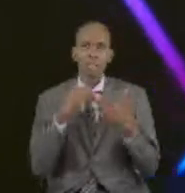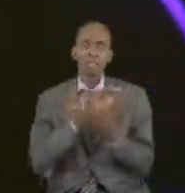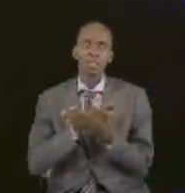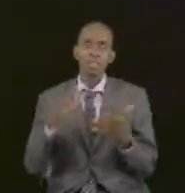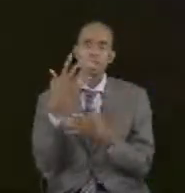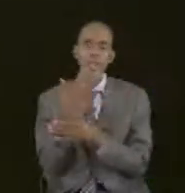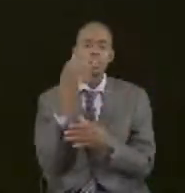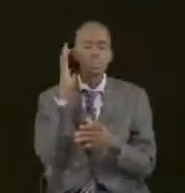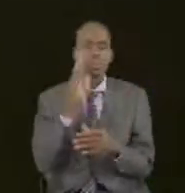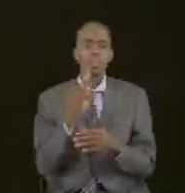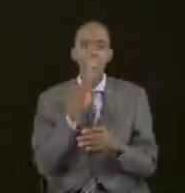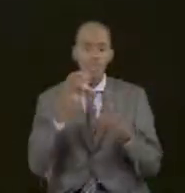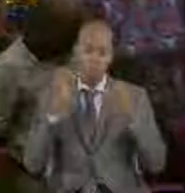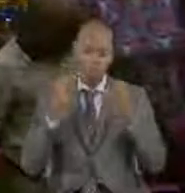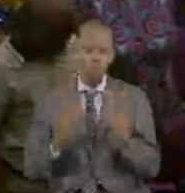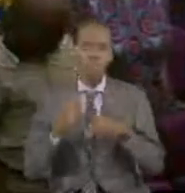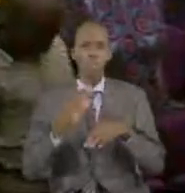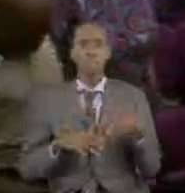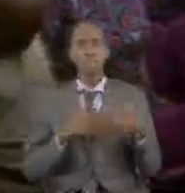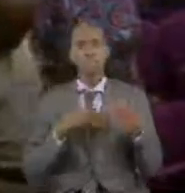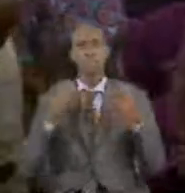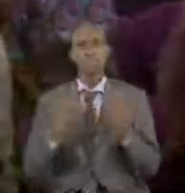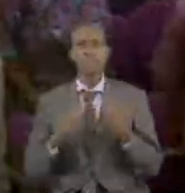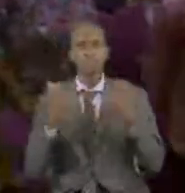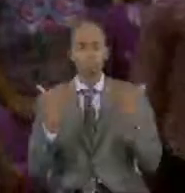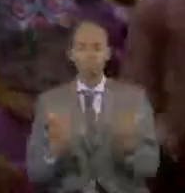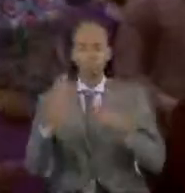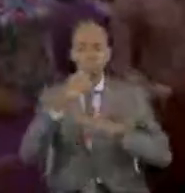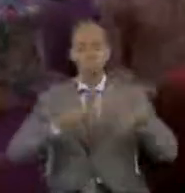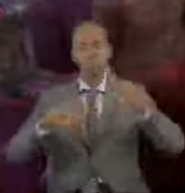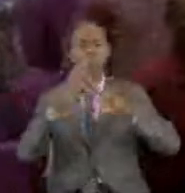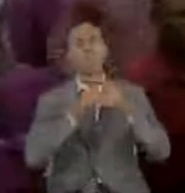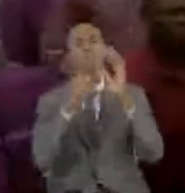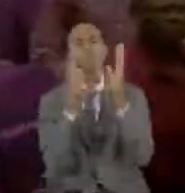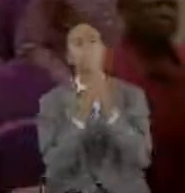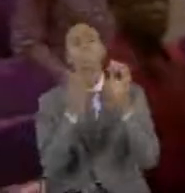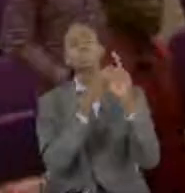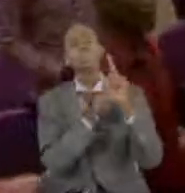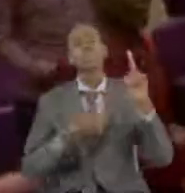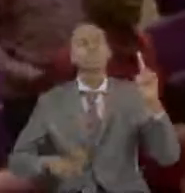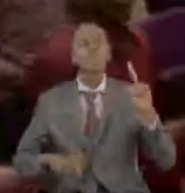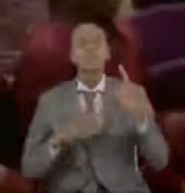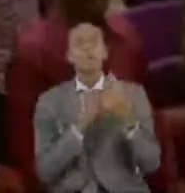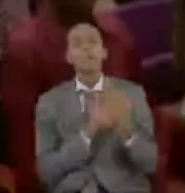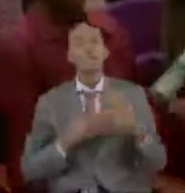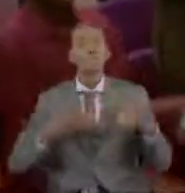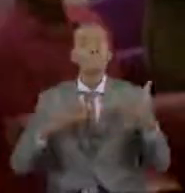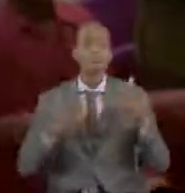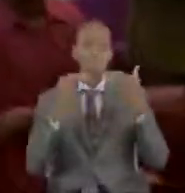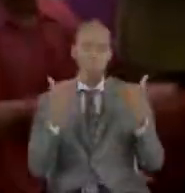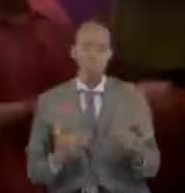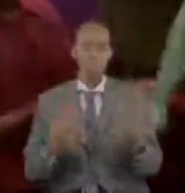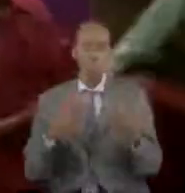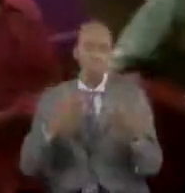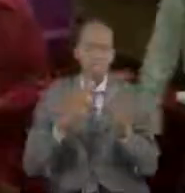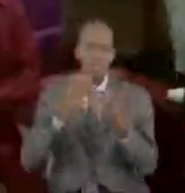pu se fortifie de plus en plus ouvre ta bouche et et par le seigneur permet à